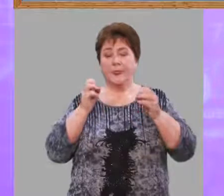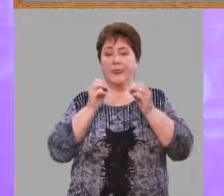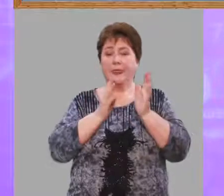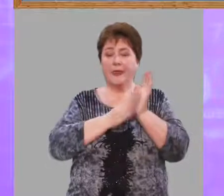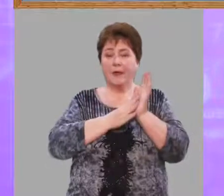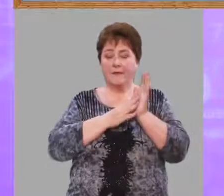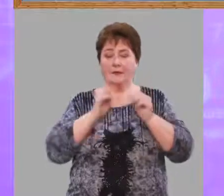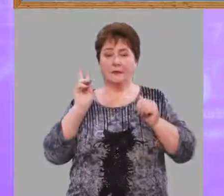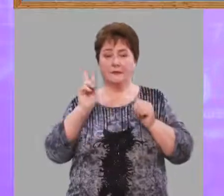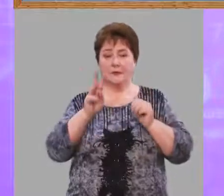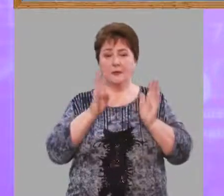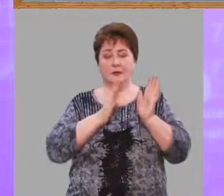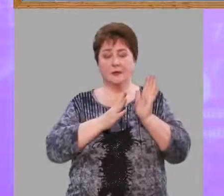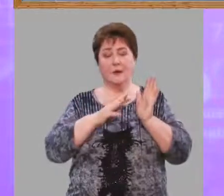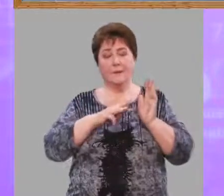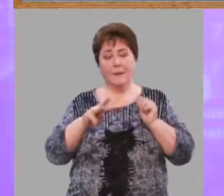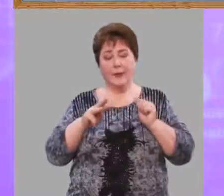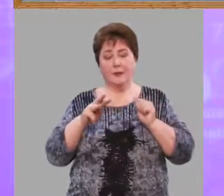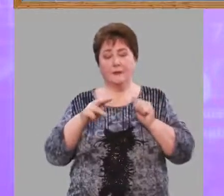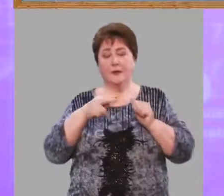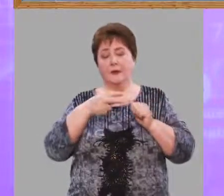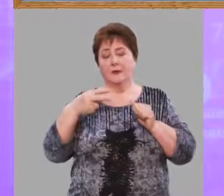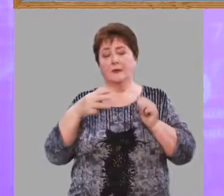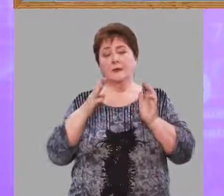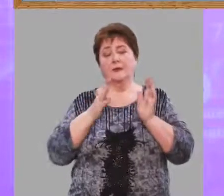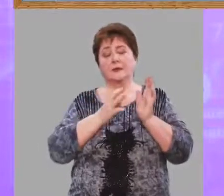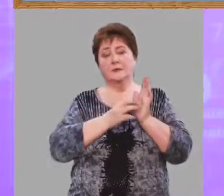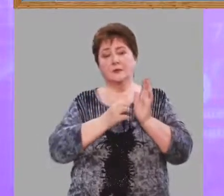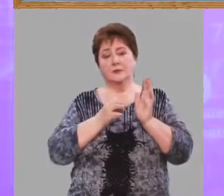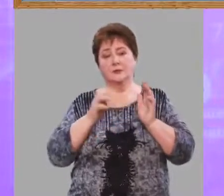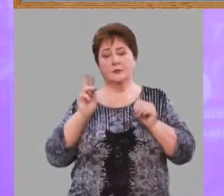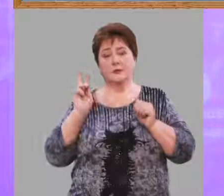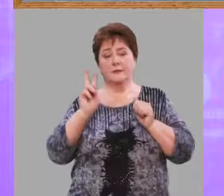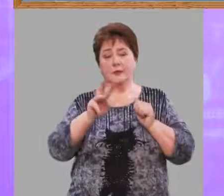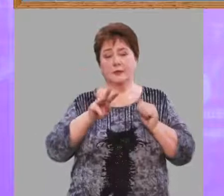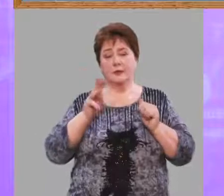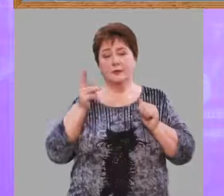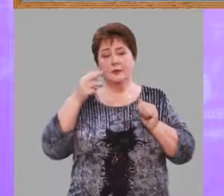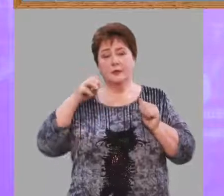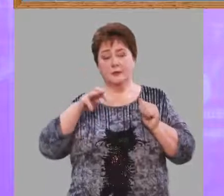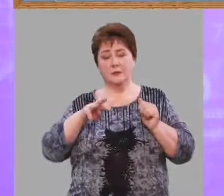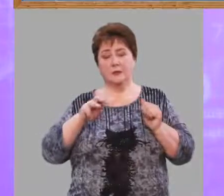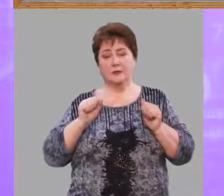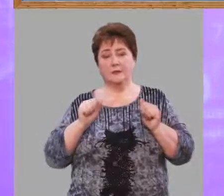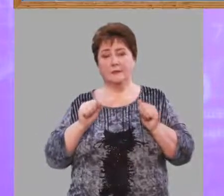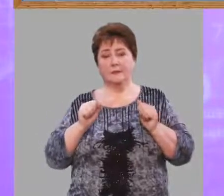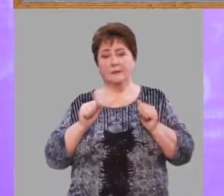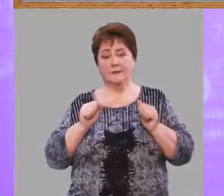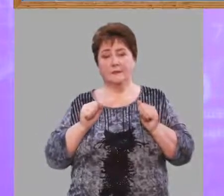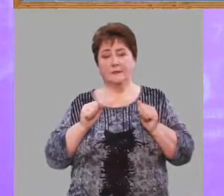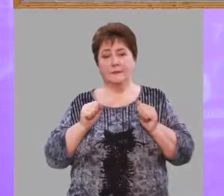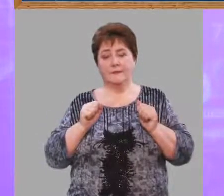9 квадратных метров равны 900 квадратных дециметров.